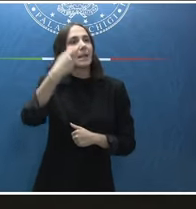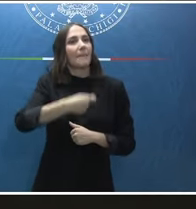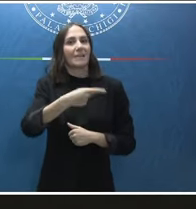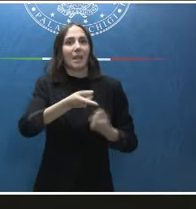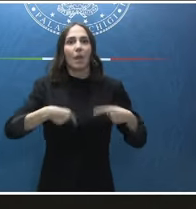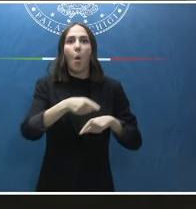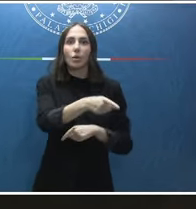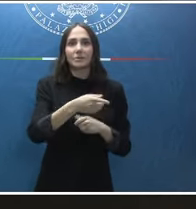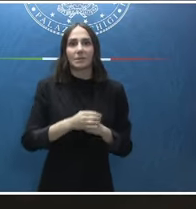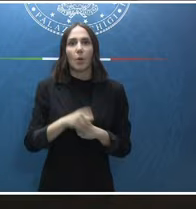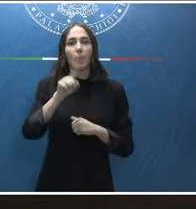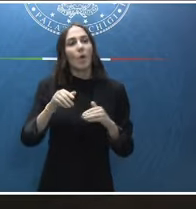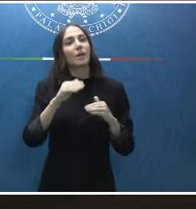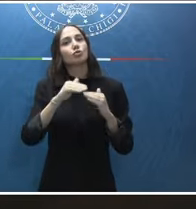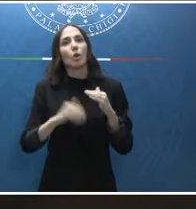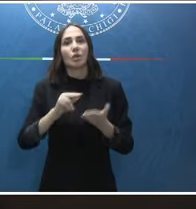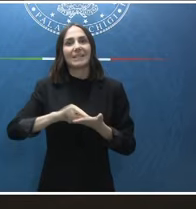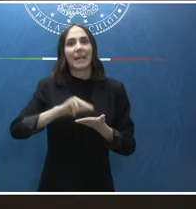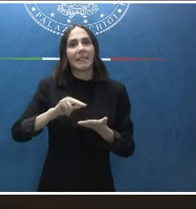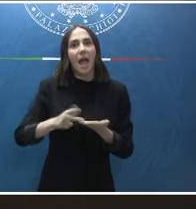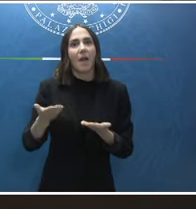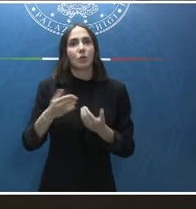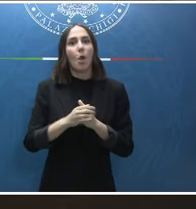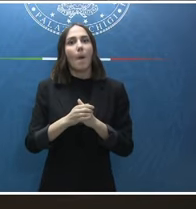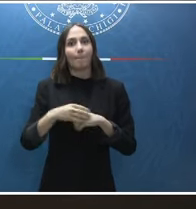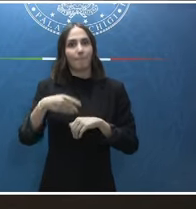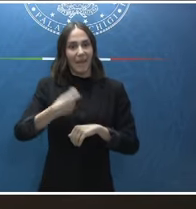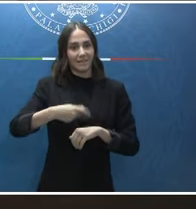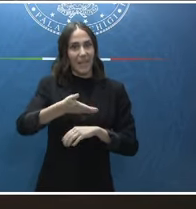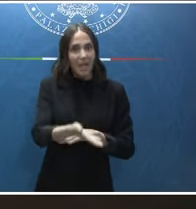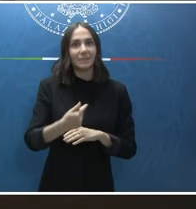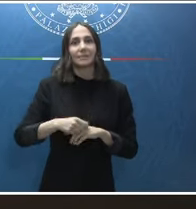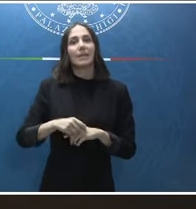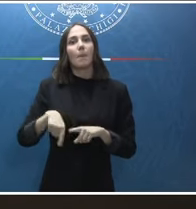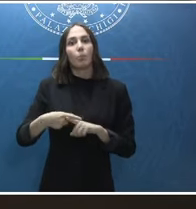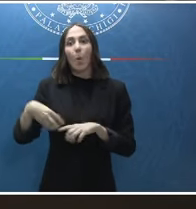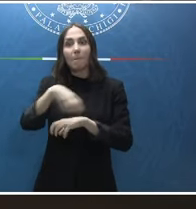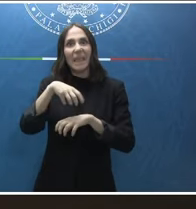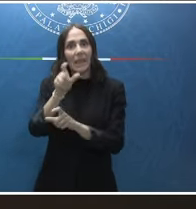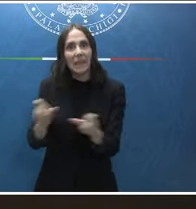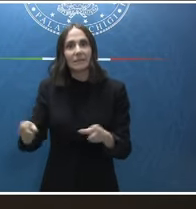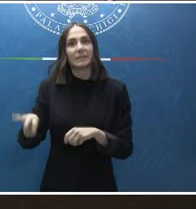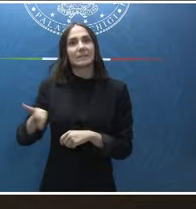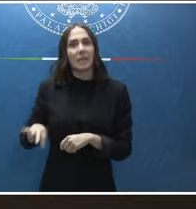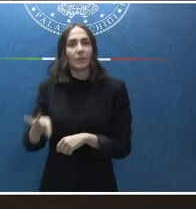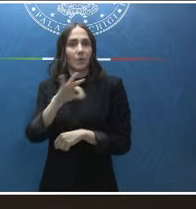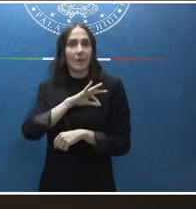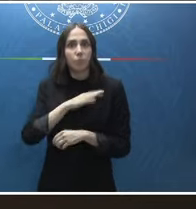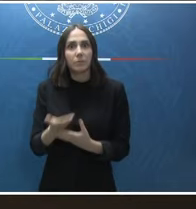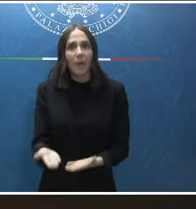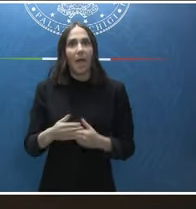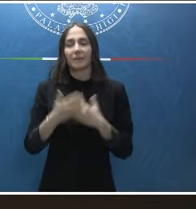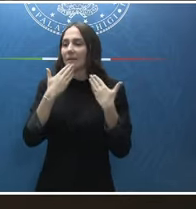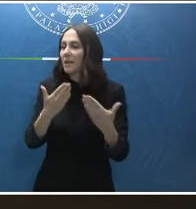e ringrazio il Sottosegretario della Presidenza e tutti i ministri che sono qui presenti di ogni ordine e grado, senatori e deputati,